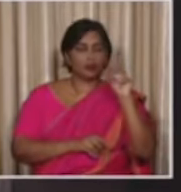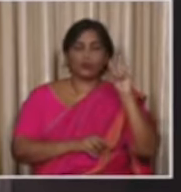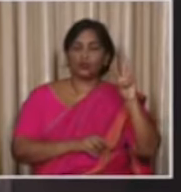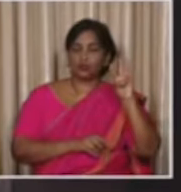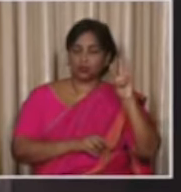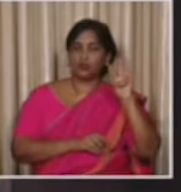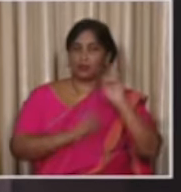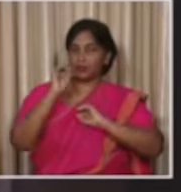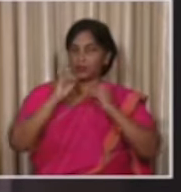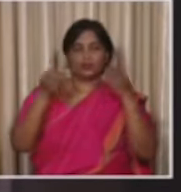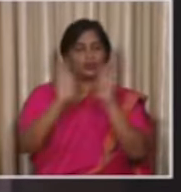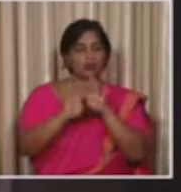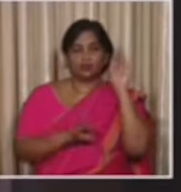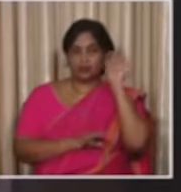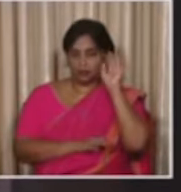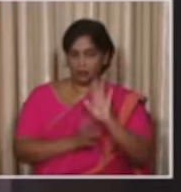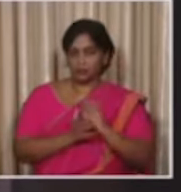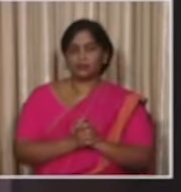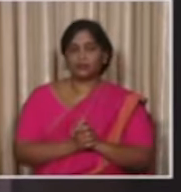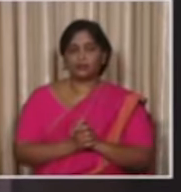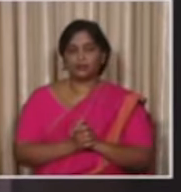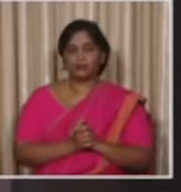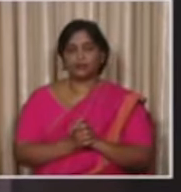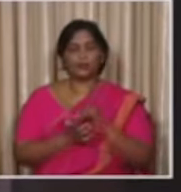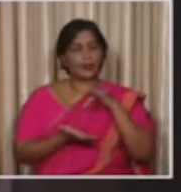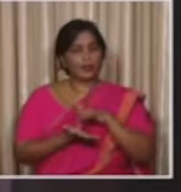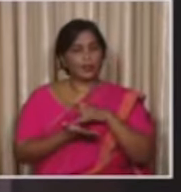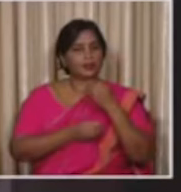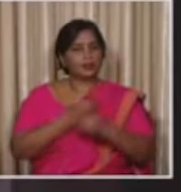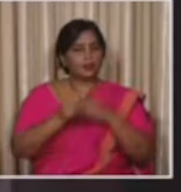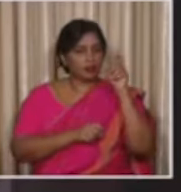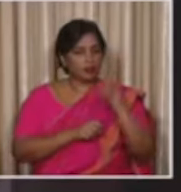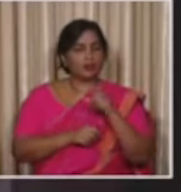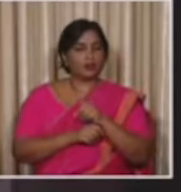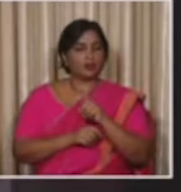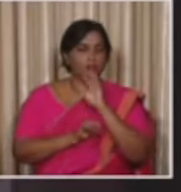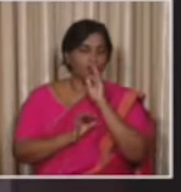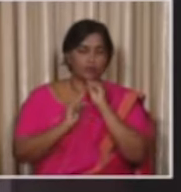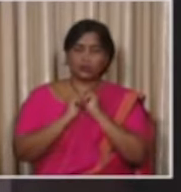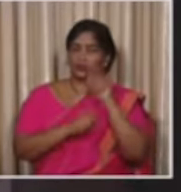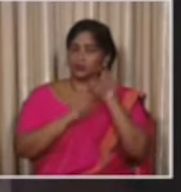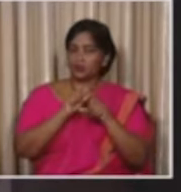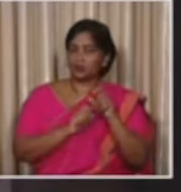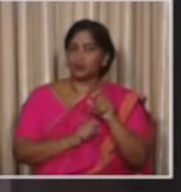48.3%කින් පමණ වැසී ඇති බව වාර්තා වෙනවා. මධ්‍ය පරිමාණ ව්‍යාපාරයක සාමාන්‍යයෙන් සේවකින්